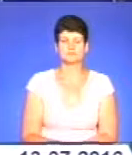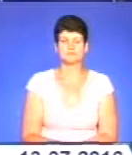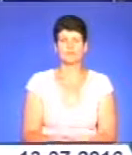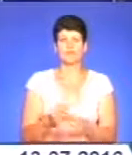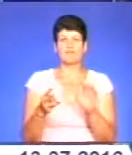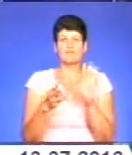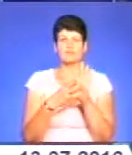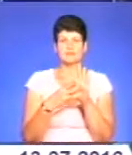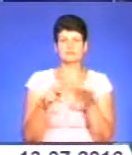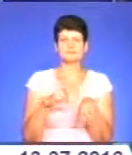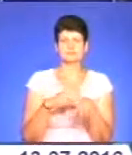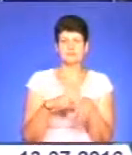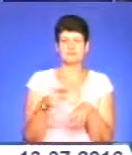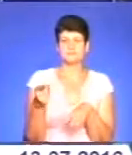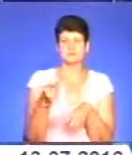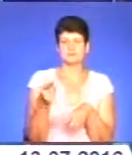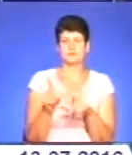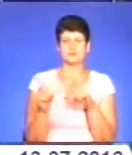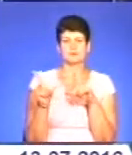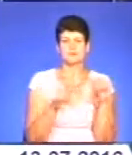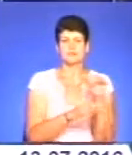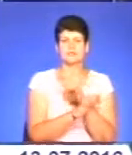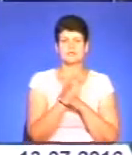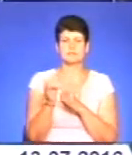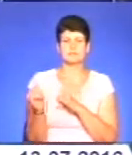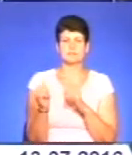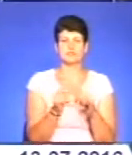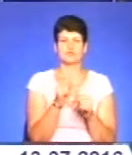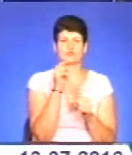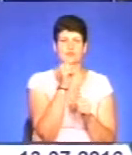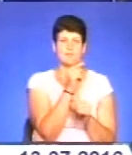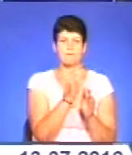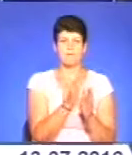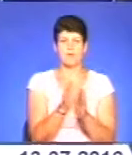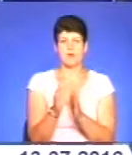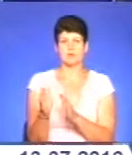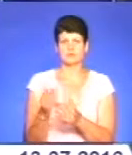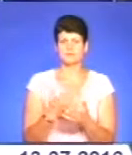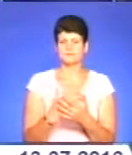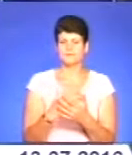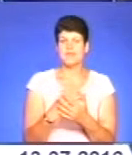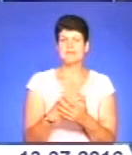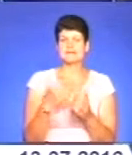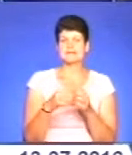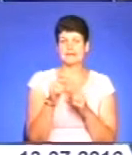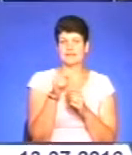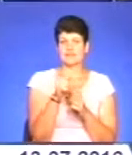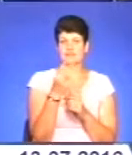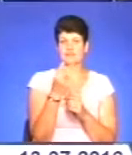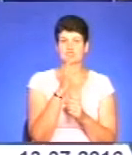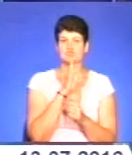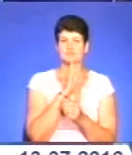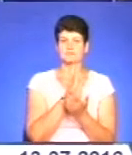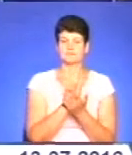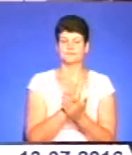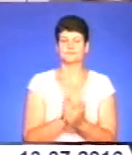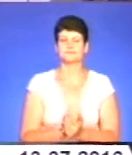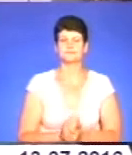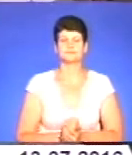Вісім правоохоронців з Тернополя вирушили на схід, щоб забезпечувати там громадський порядок. Серед них – двоє жінок. Більше дивимось